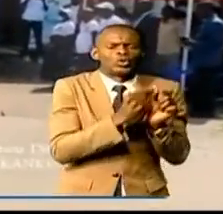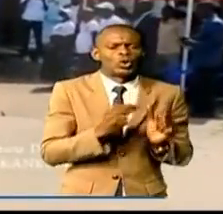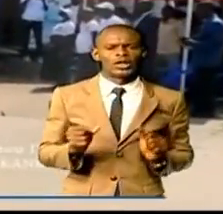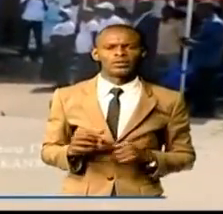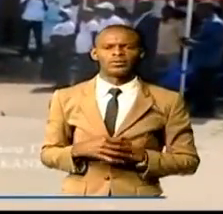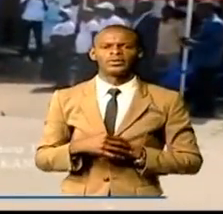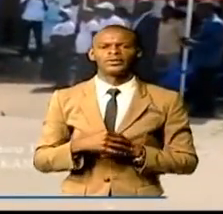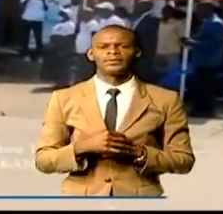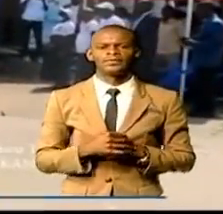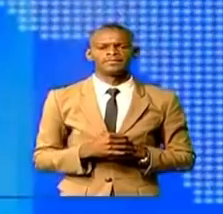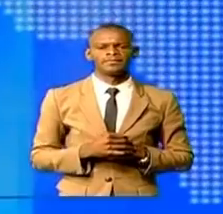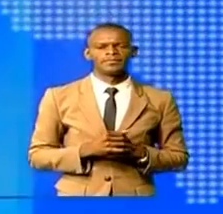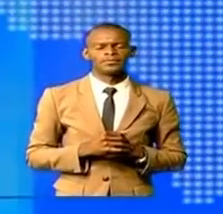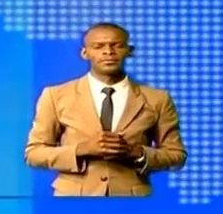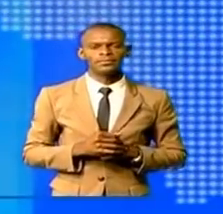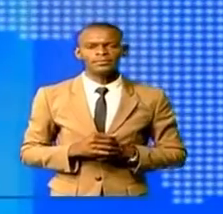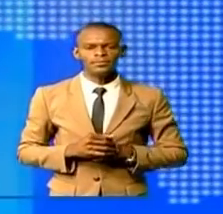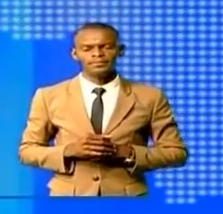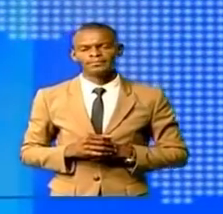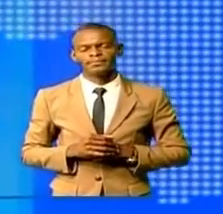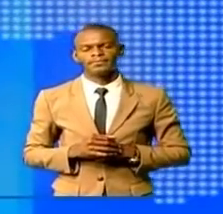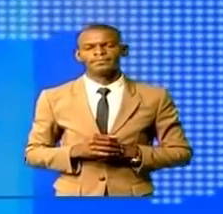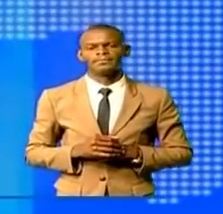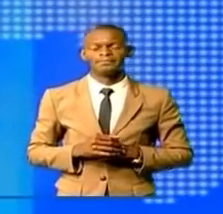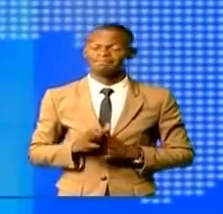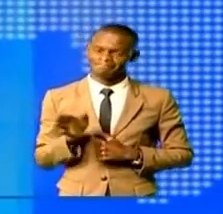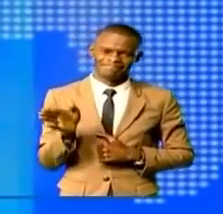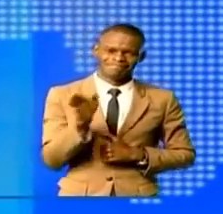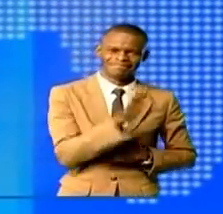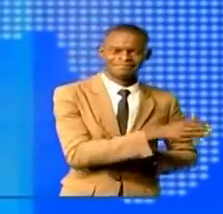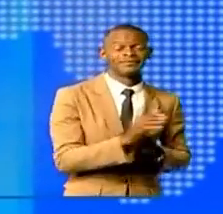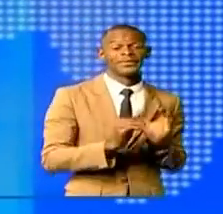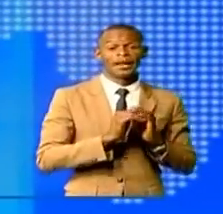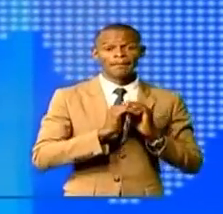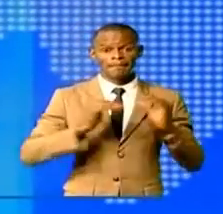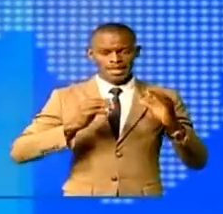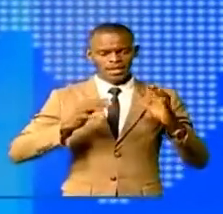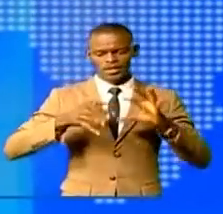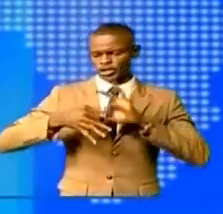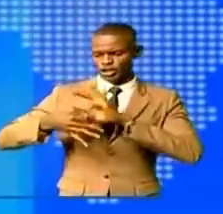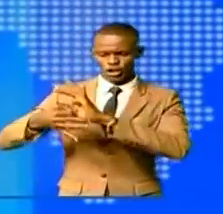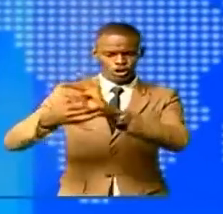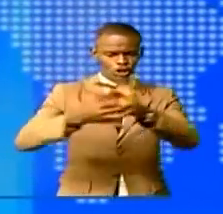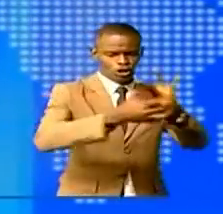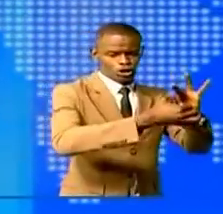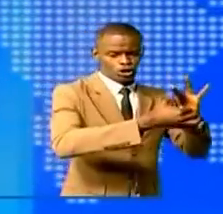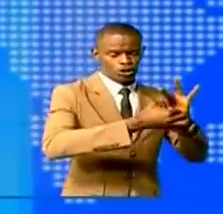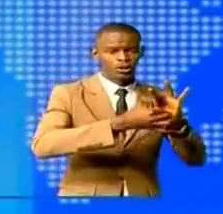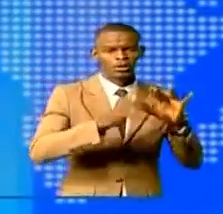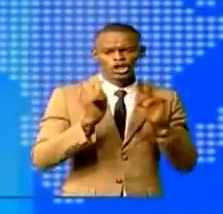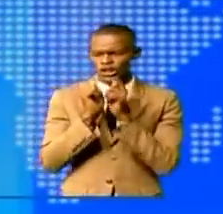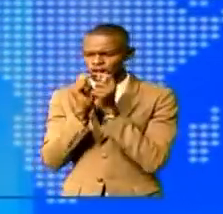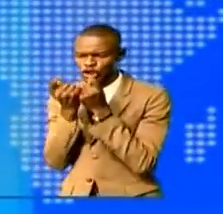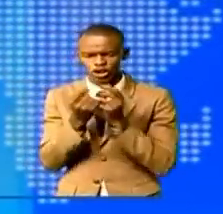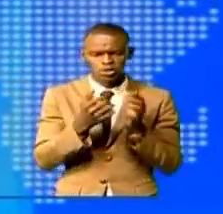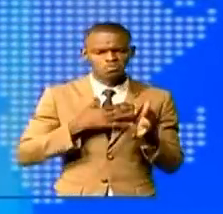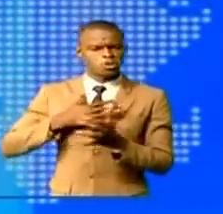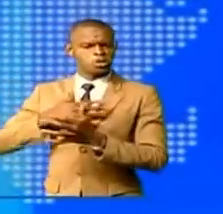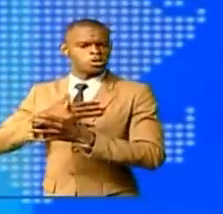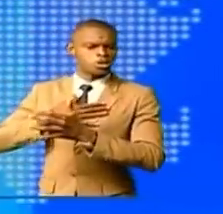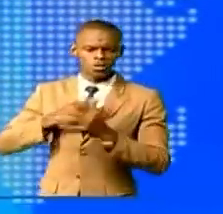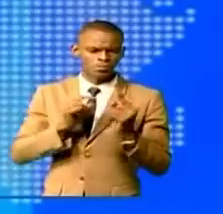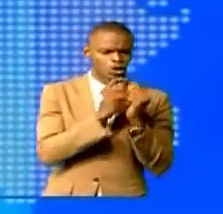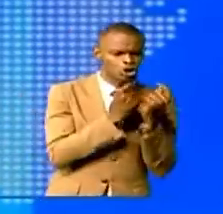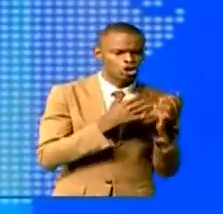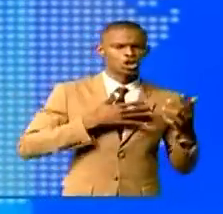Dibumbadou. La paix, la cohésion nationale et la lutte contre le tribalisme, c'est la matière de la campagne